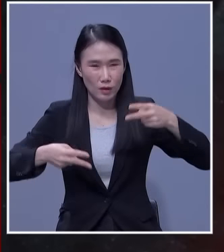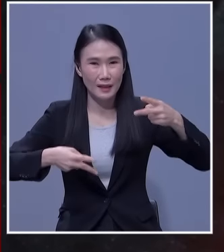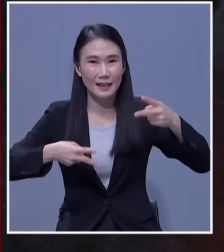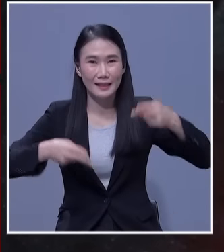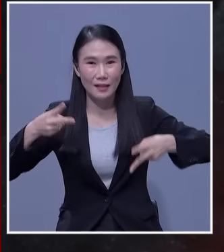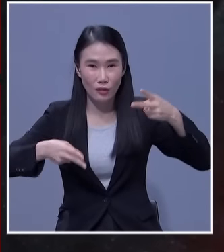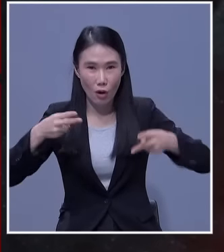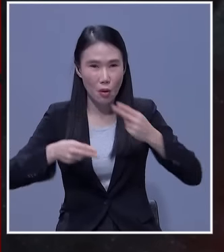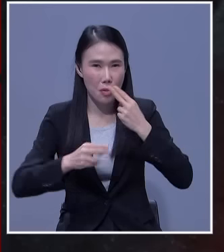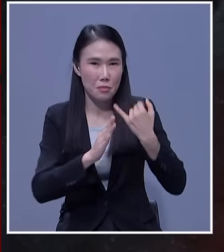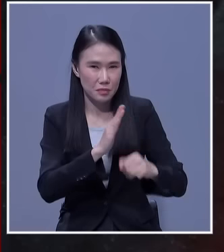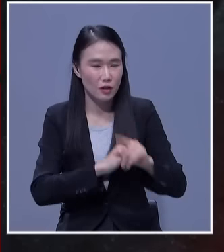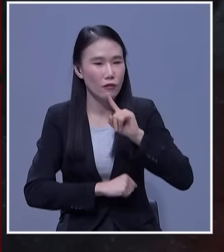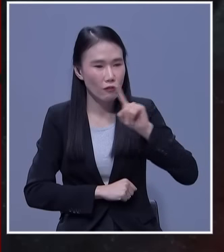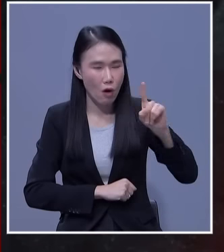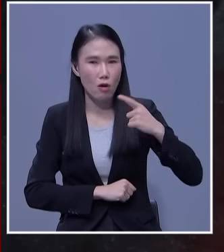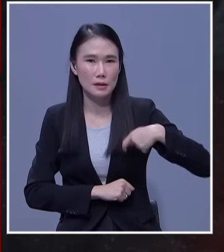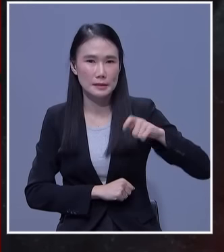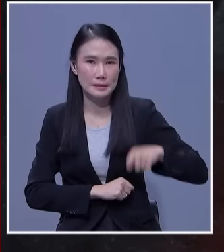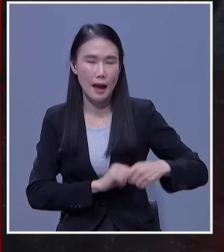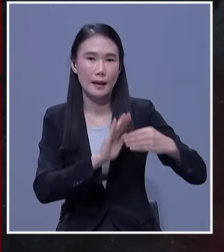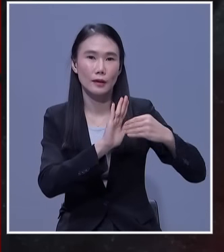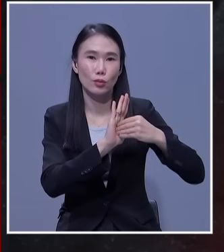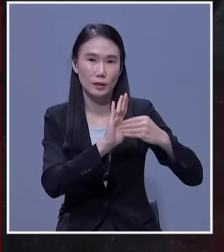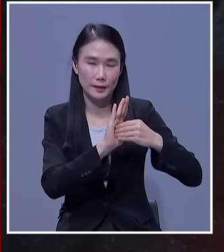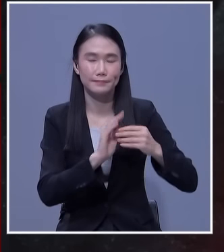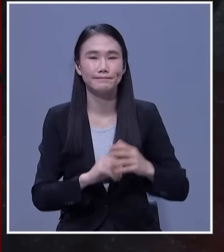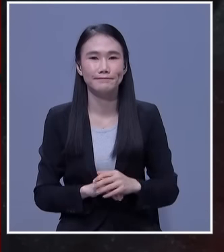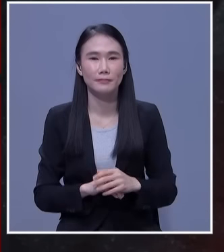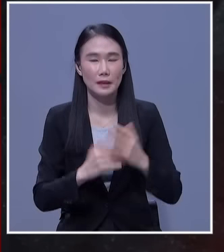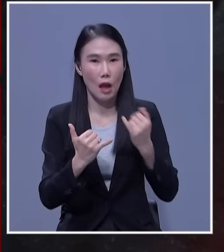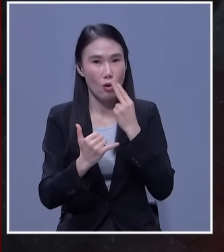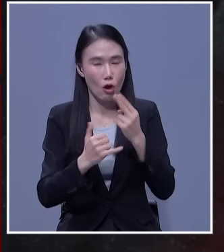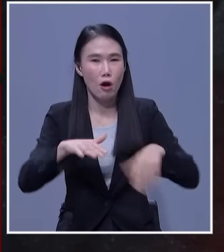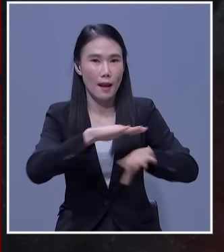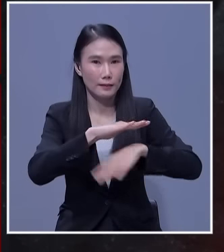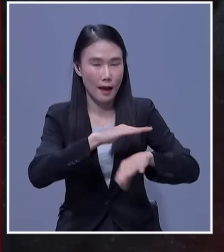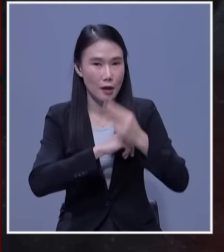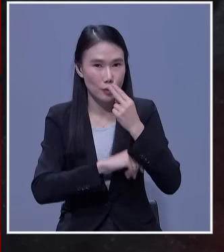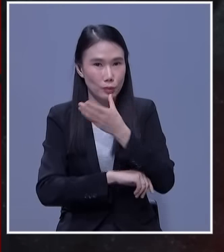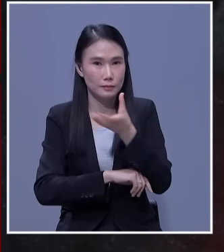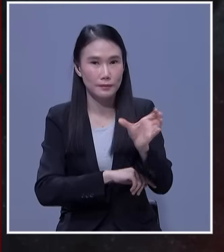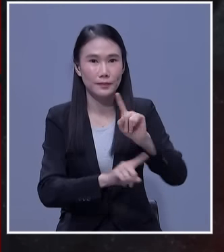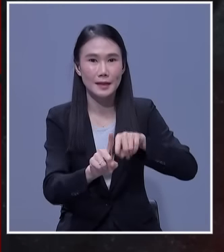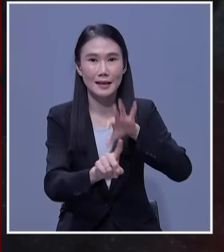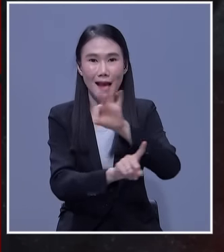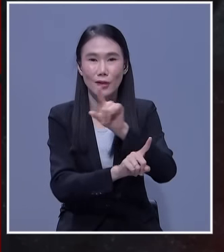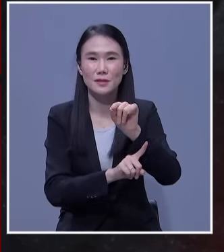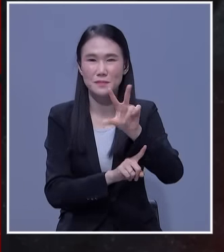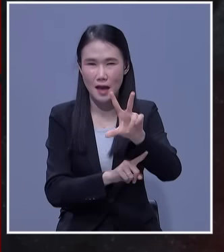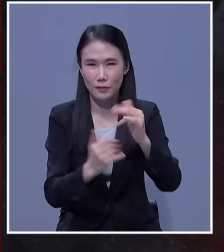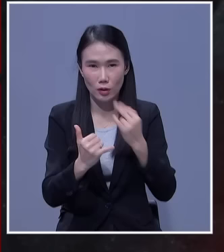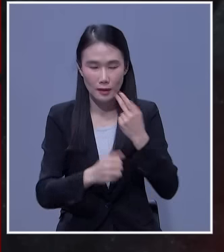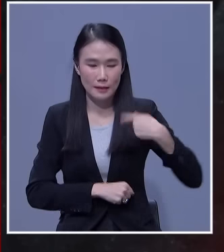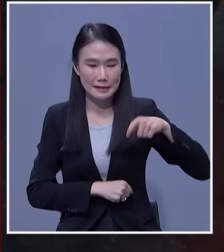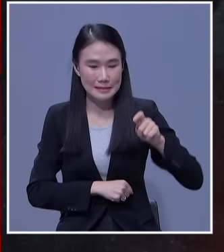จ้งความเอาผิดแล้วก็ฟ้องไว้ที่ศาลอาญากรุงเทพใต้แล้วเตรียมเปิดเทปตัวเต็มในวันที่23กันยายนนี้หลังศ